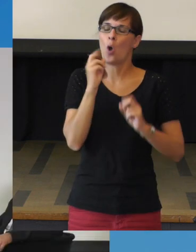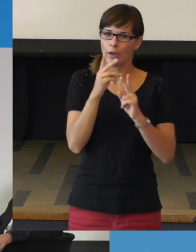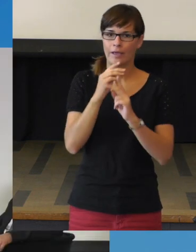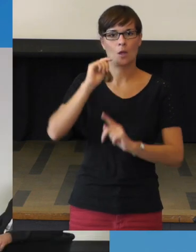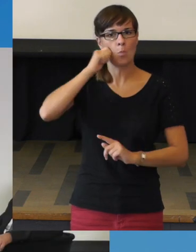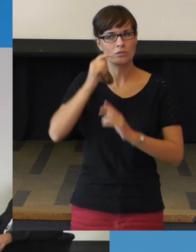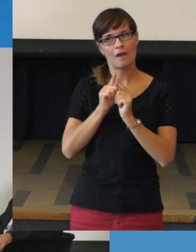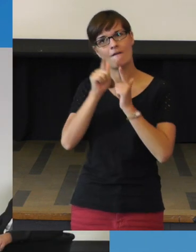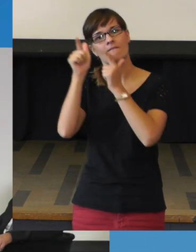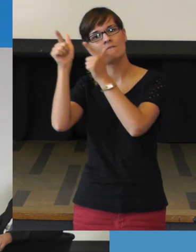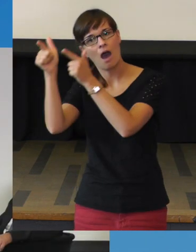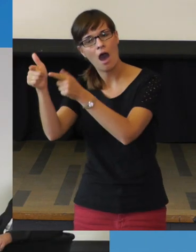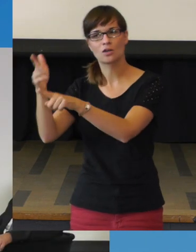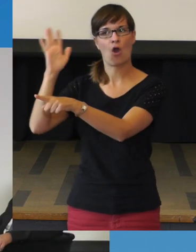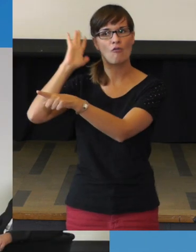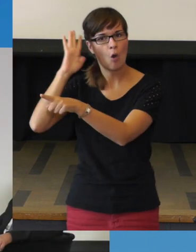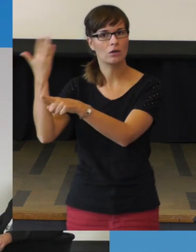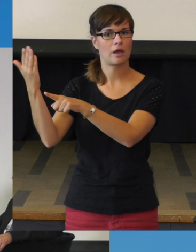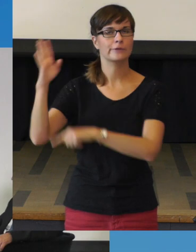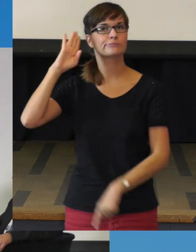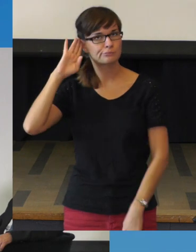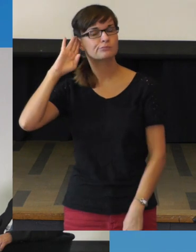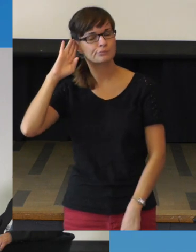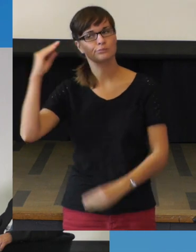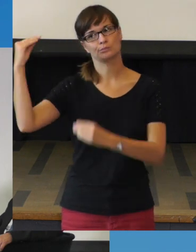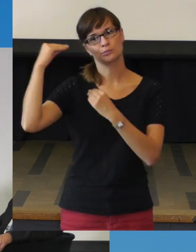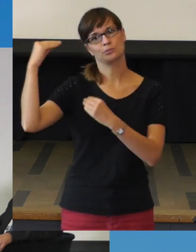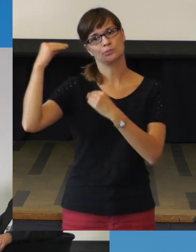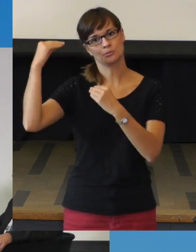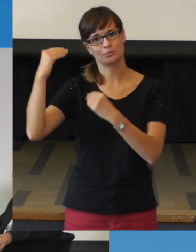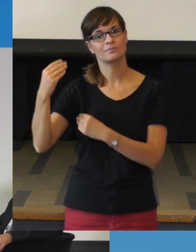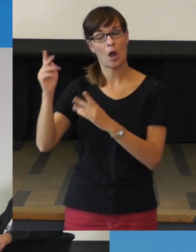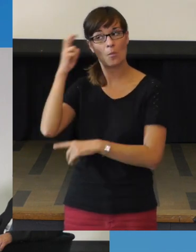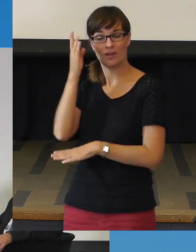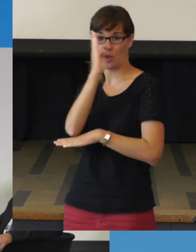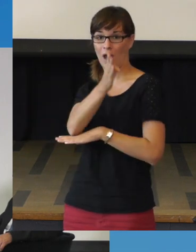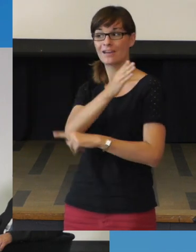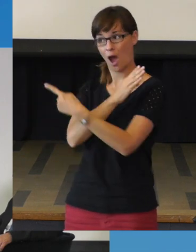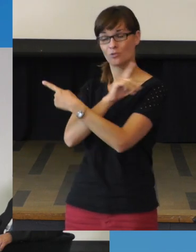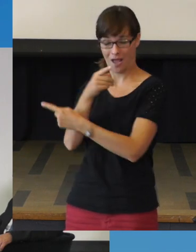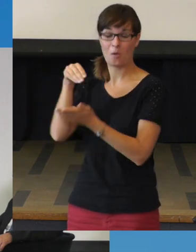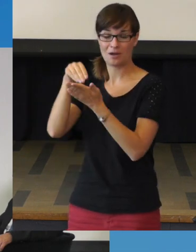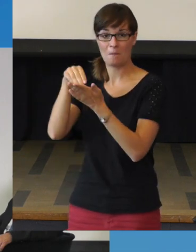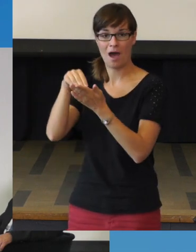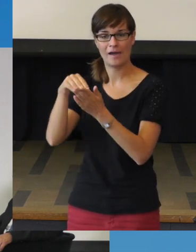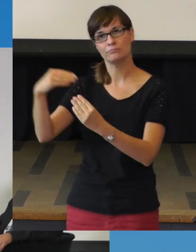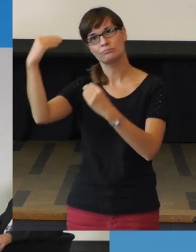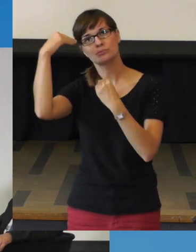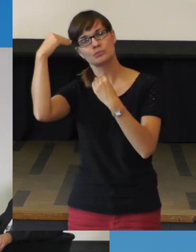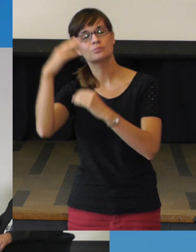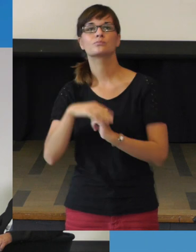haben. Ich habe auch von Ihnen schon Vorträge in Münster gehört, Herr Professor Grathaus. Und das hat